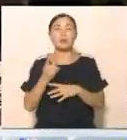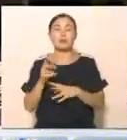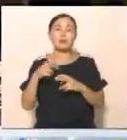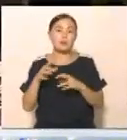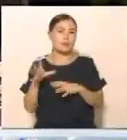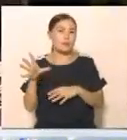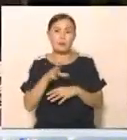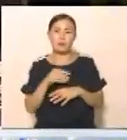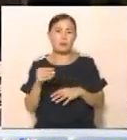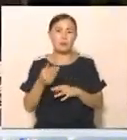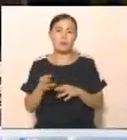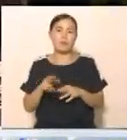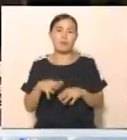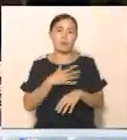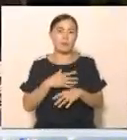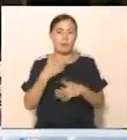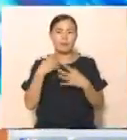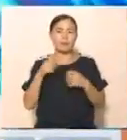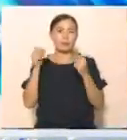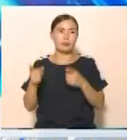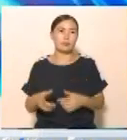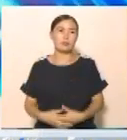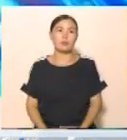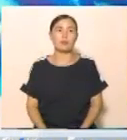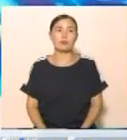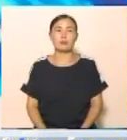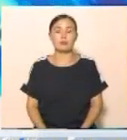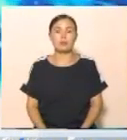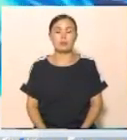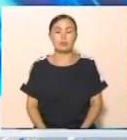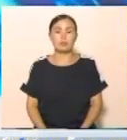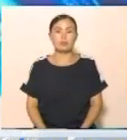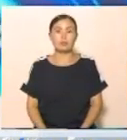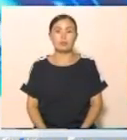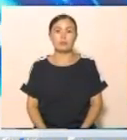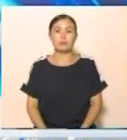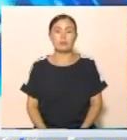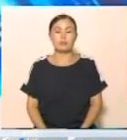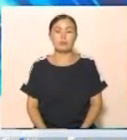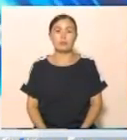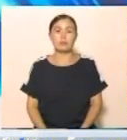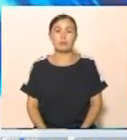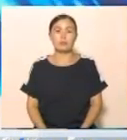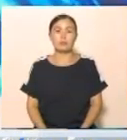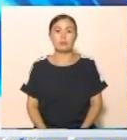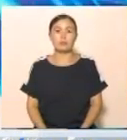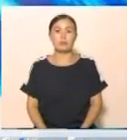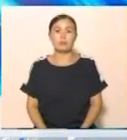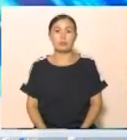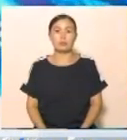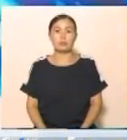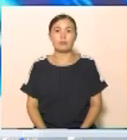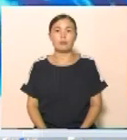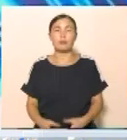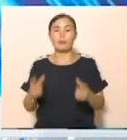көптің көңілінен шықпай алынып та тасталды. Очень много споров возникает о роли масок в уменьшении передачи инфекций.